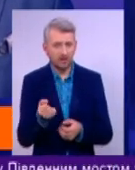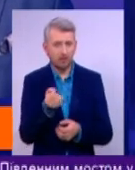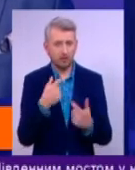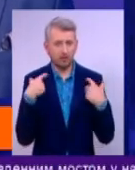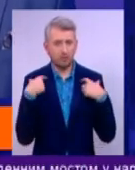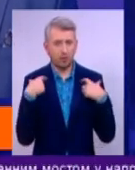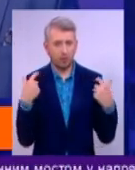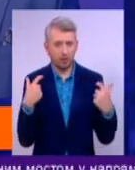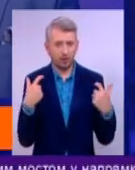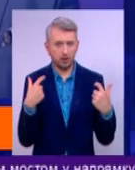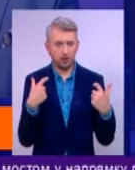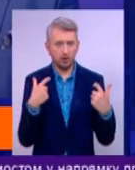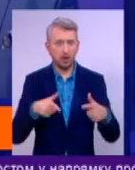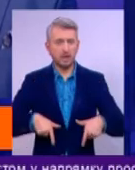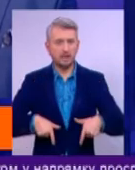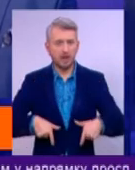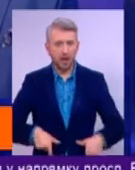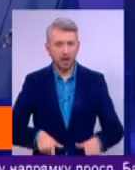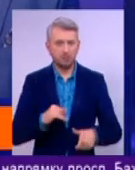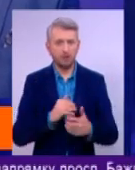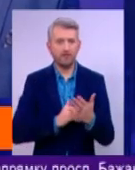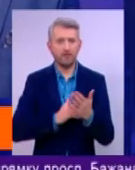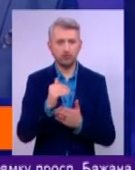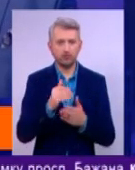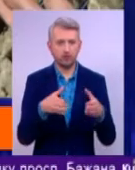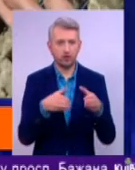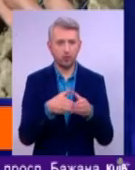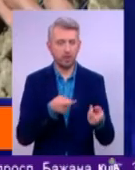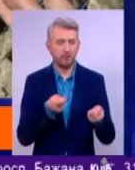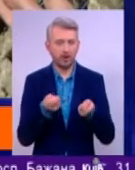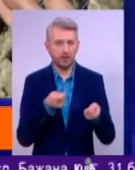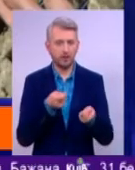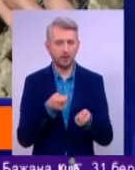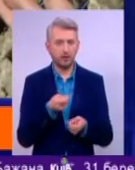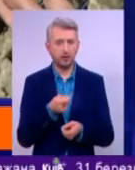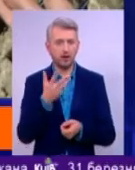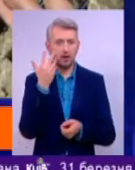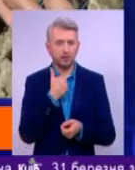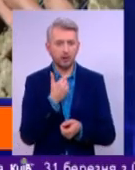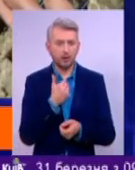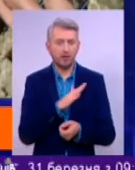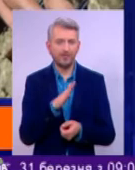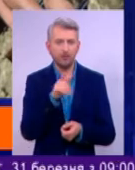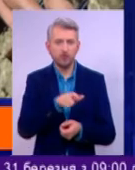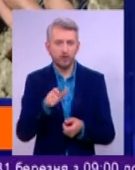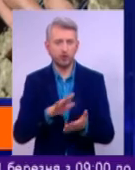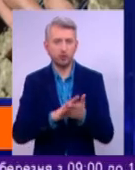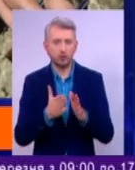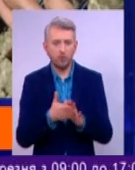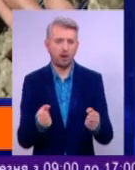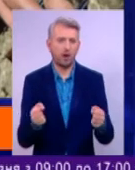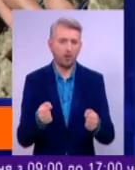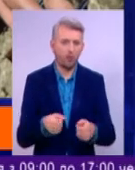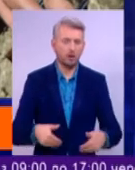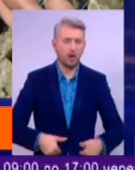погонам, погоны генералам и высшим эшелонам власти, когда не человеческие условия,